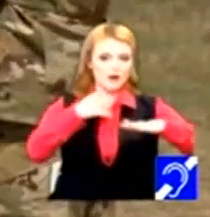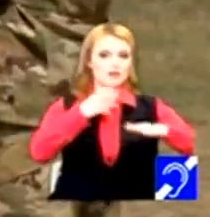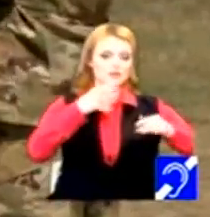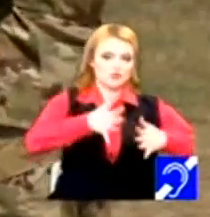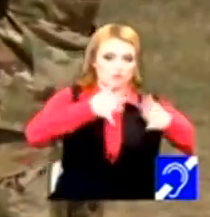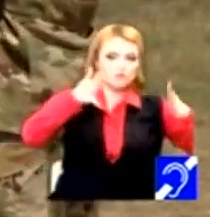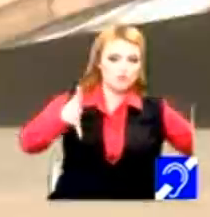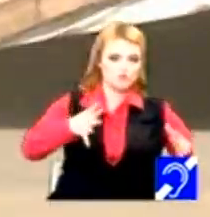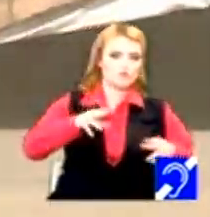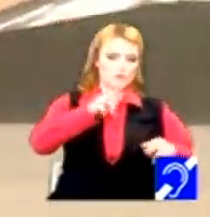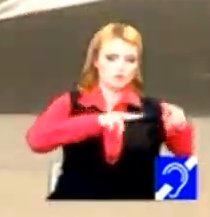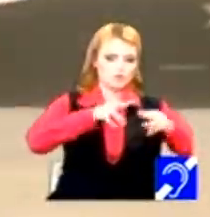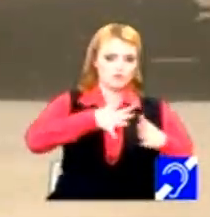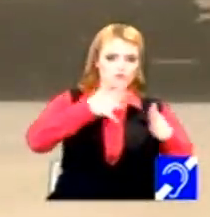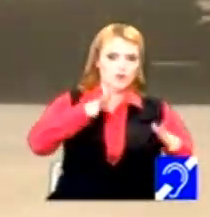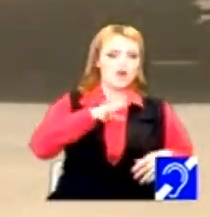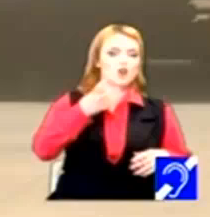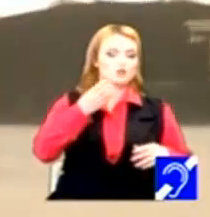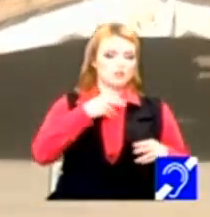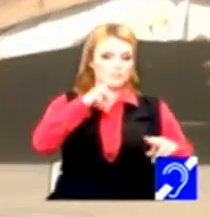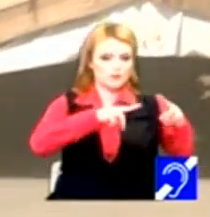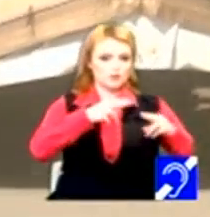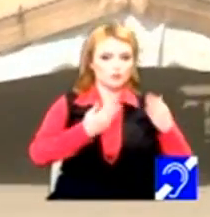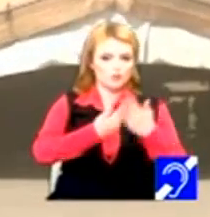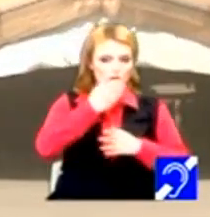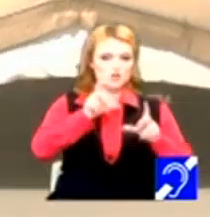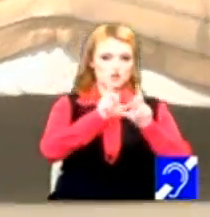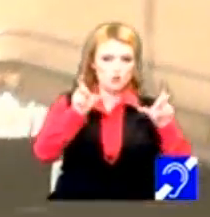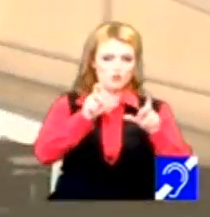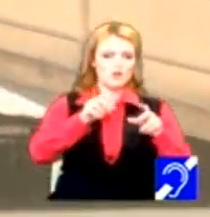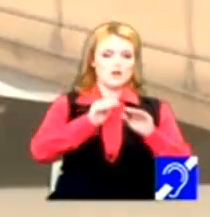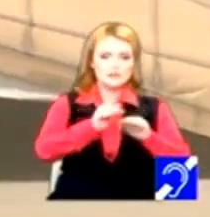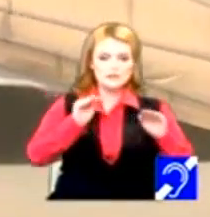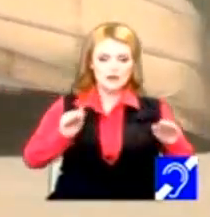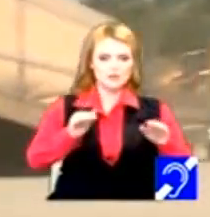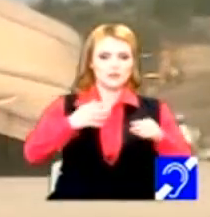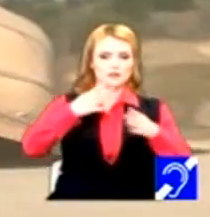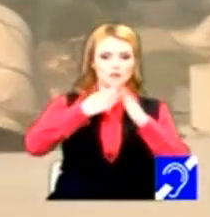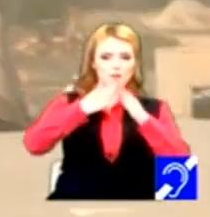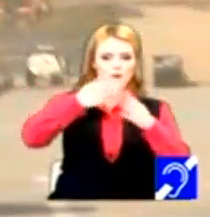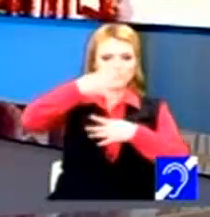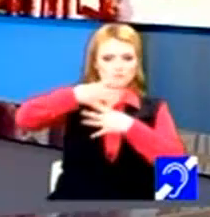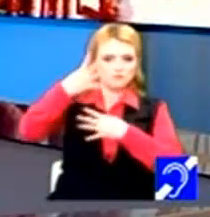construiască o nouă pistă, hangare, dar și locuințe, școli și grădinițe pentru militari și pentru familiile lor.